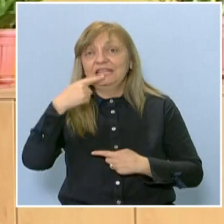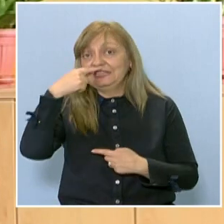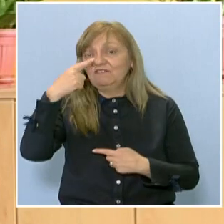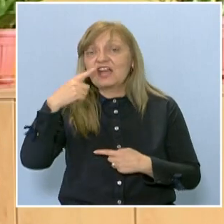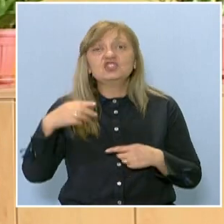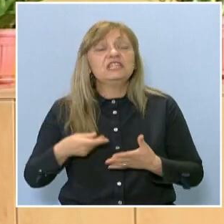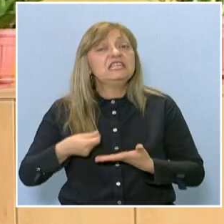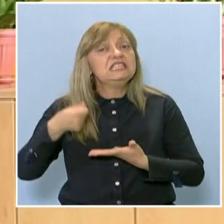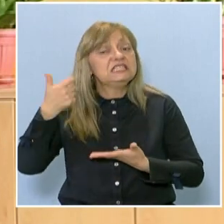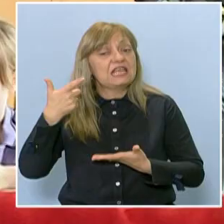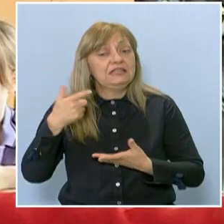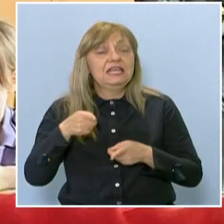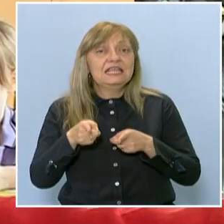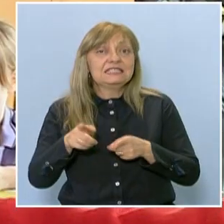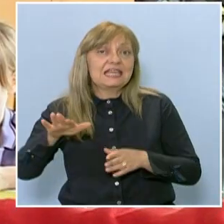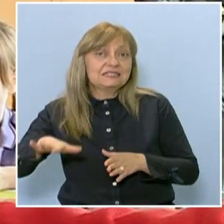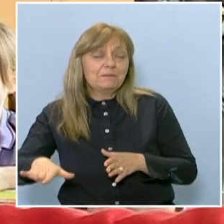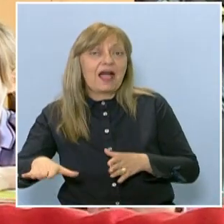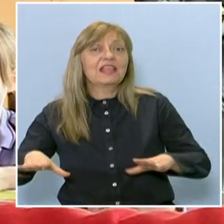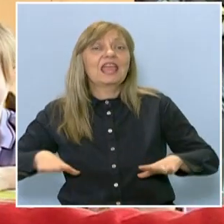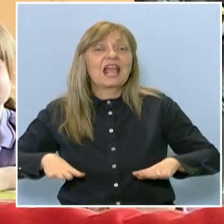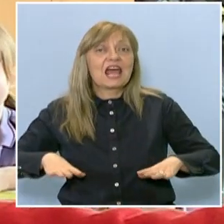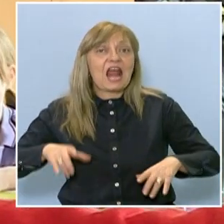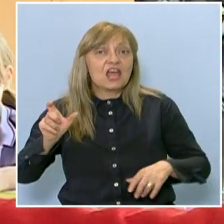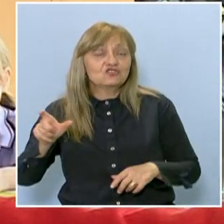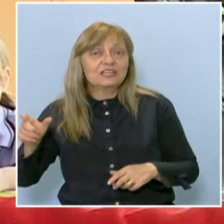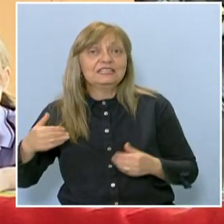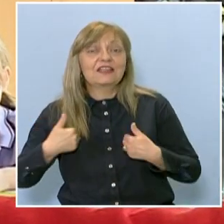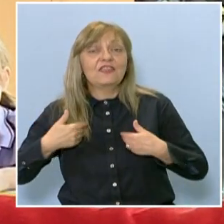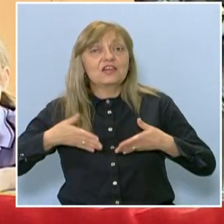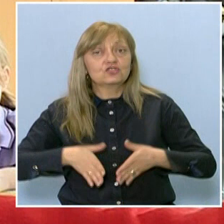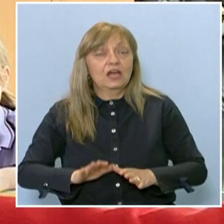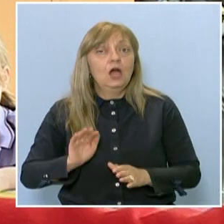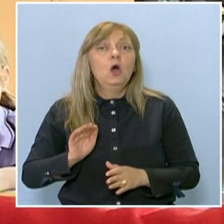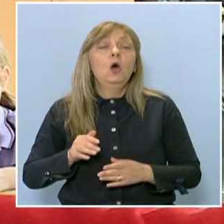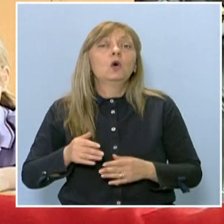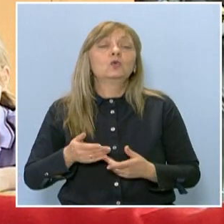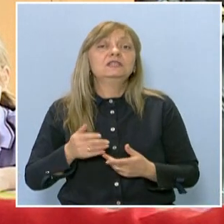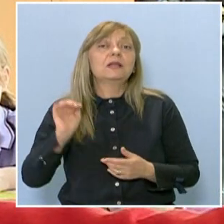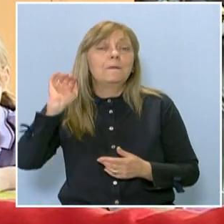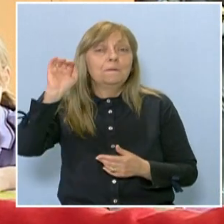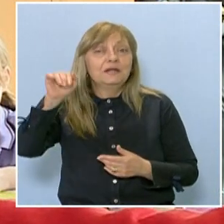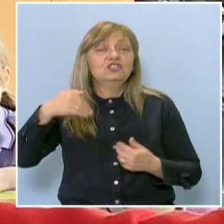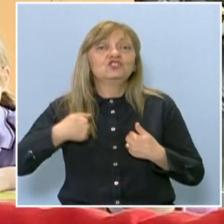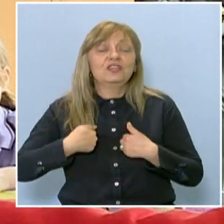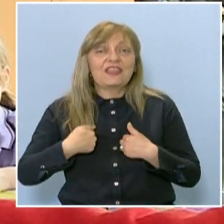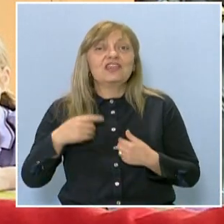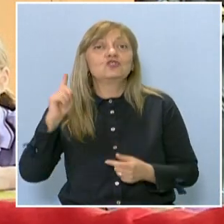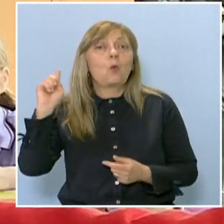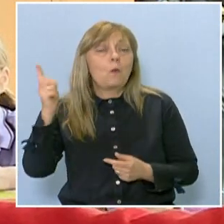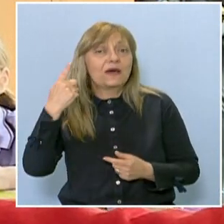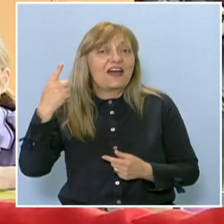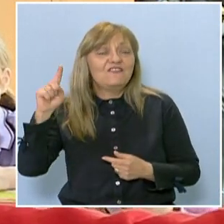най-малки граждани на нашата родина, но бъдещите наши управляващи,